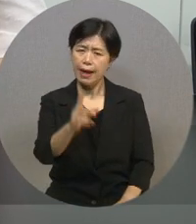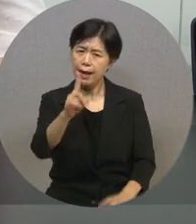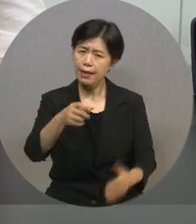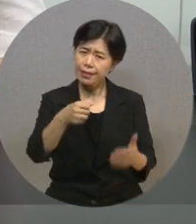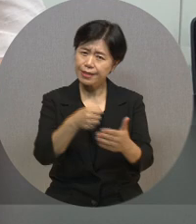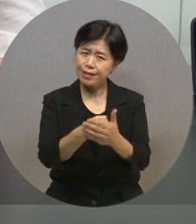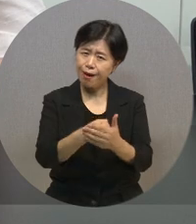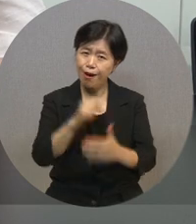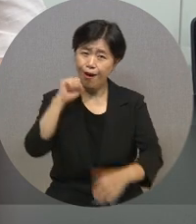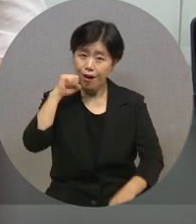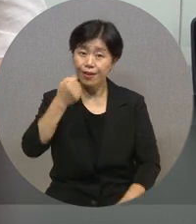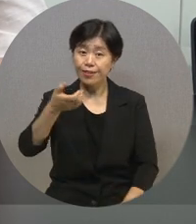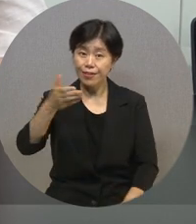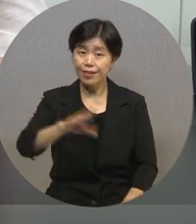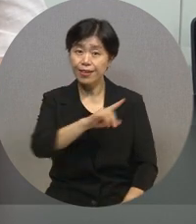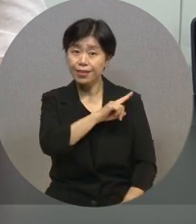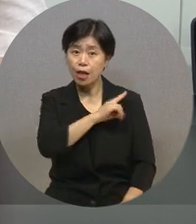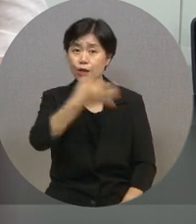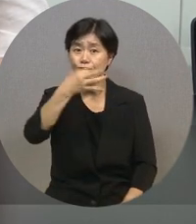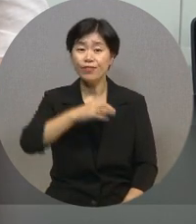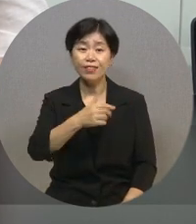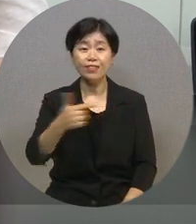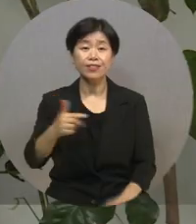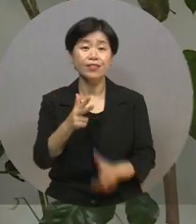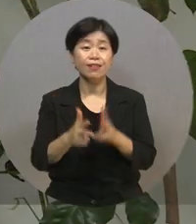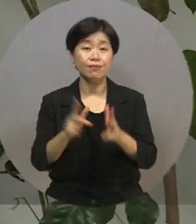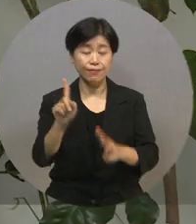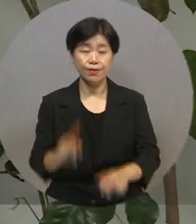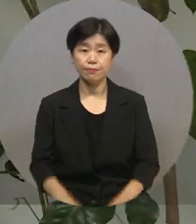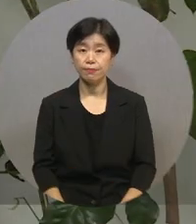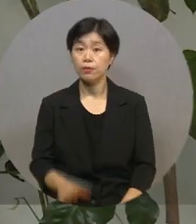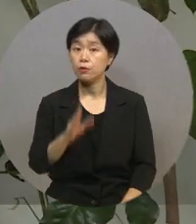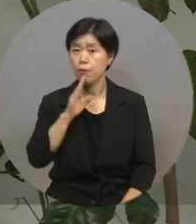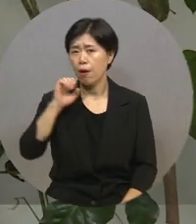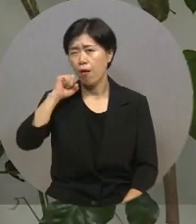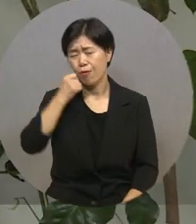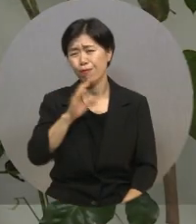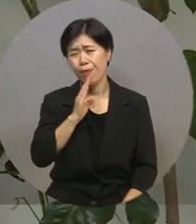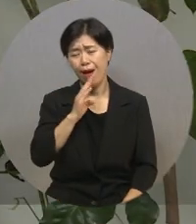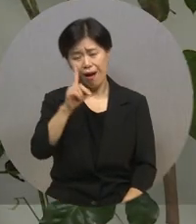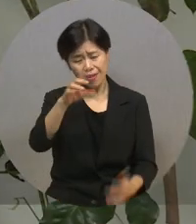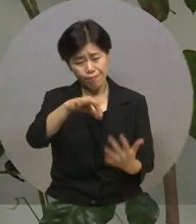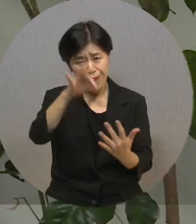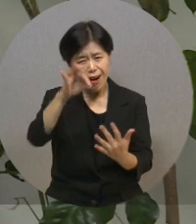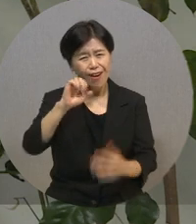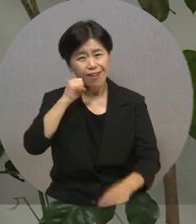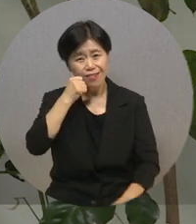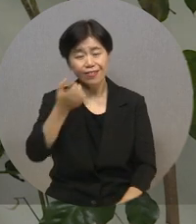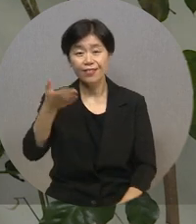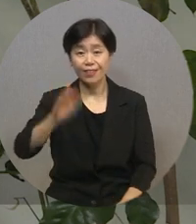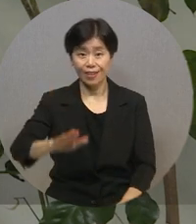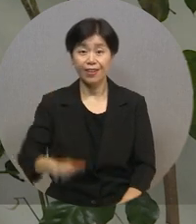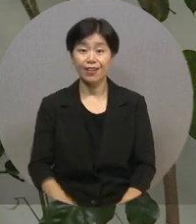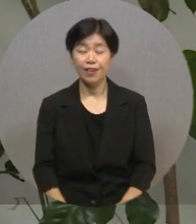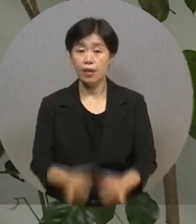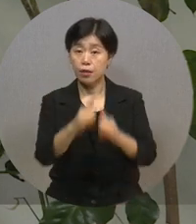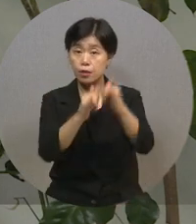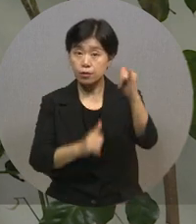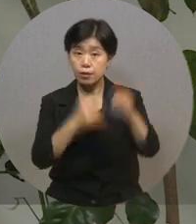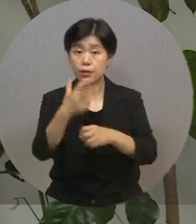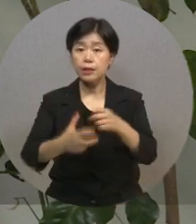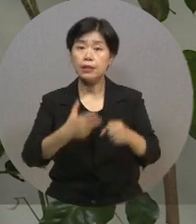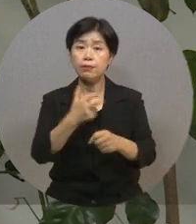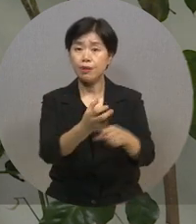같은데 가장 큰 성과 뽑아주신다면? 진짜 어렵긴 하지만 그래도 70년